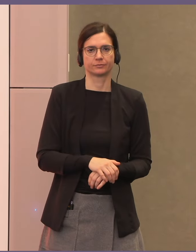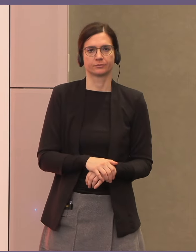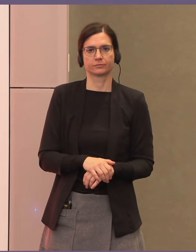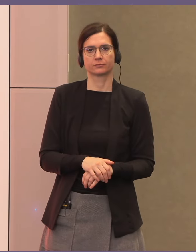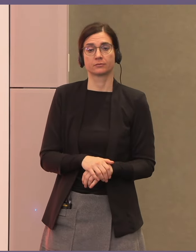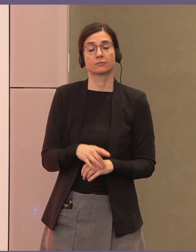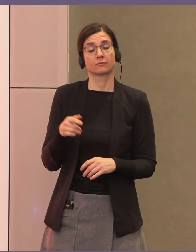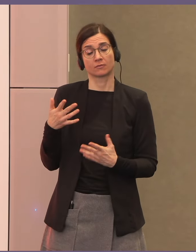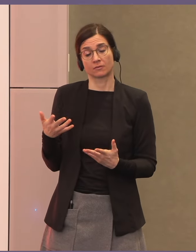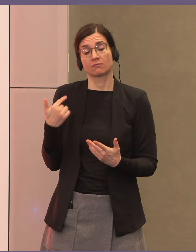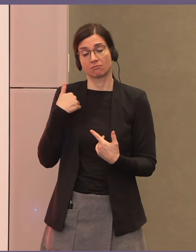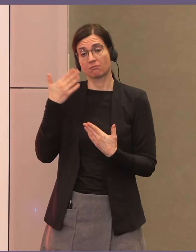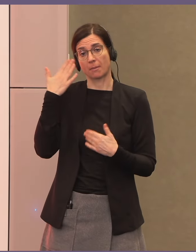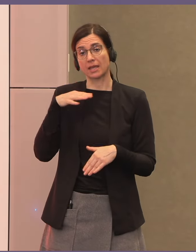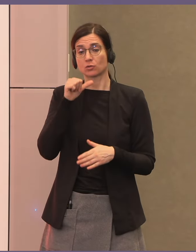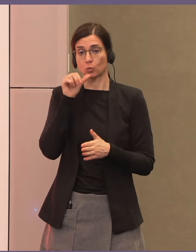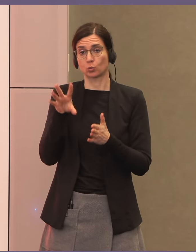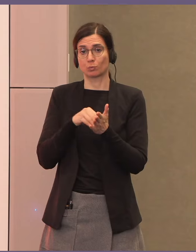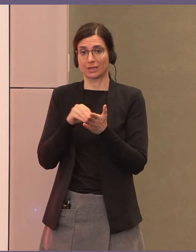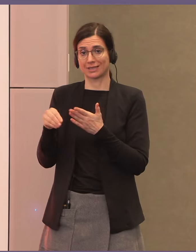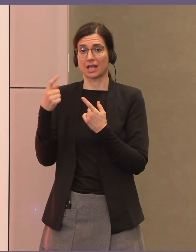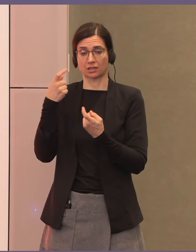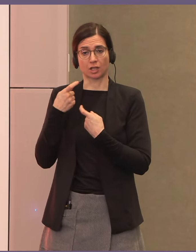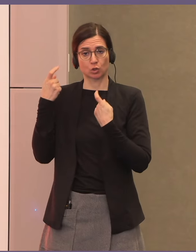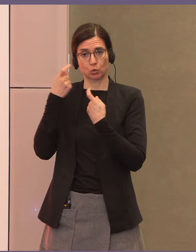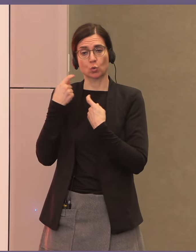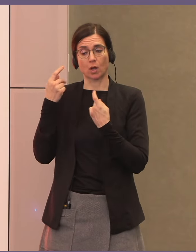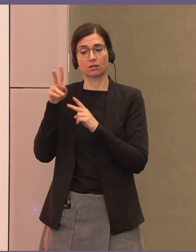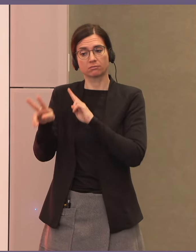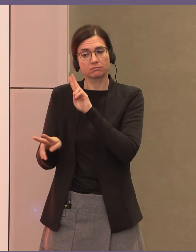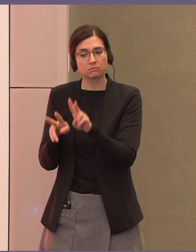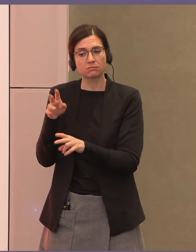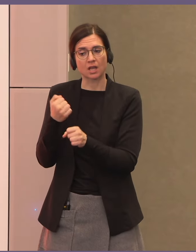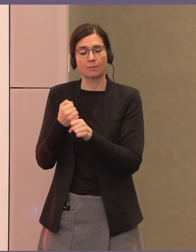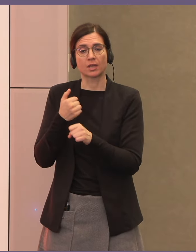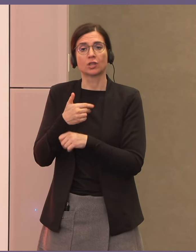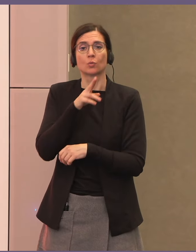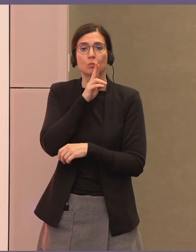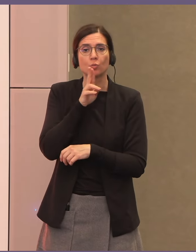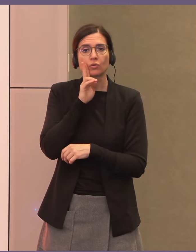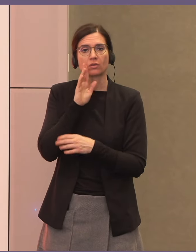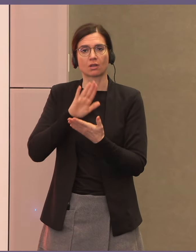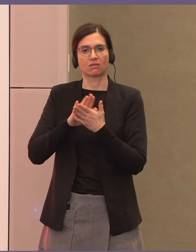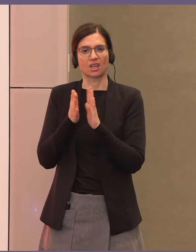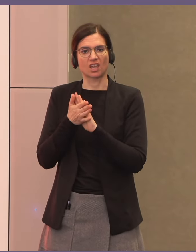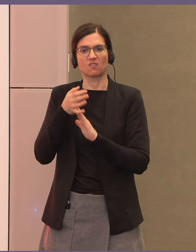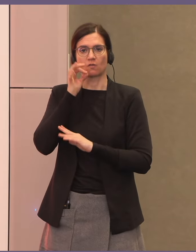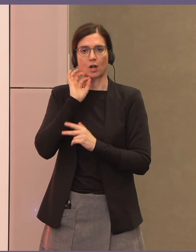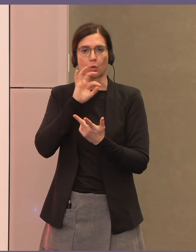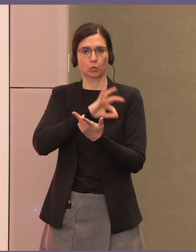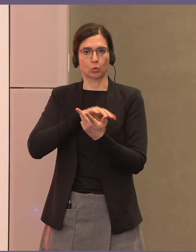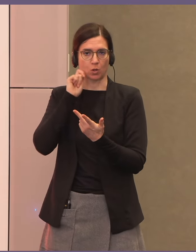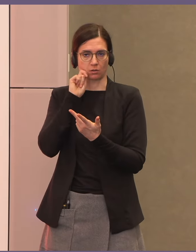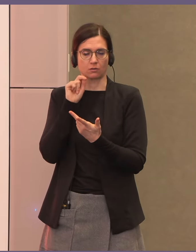wo sie in der Regel als unbezahlte Sorgearbeit von Müttern, Ehefrauen und Töchtern verrichtet werden.